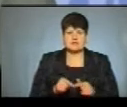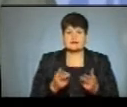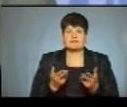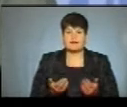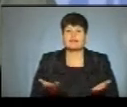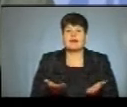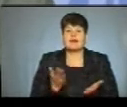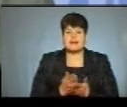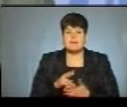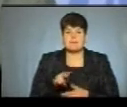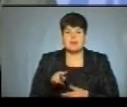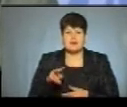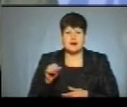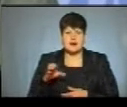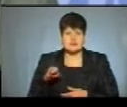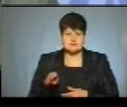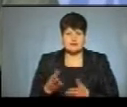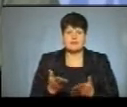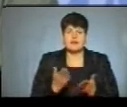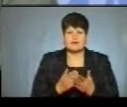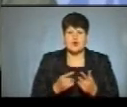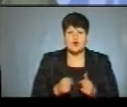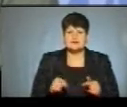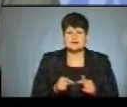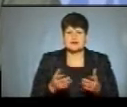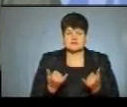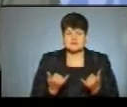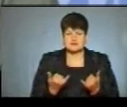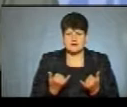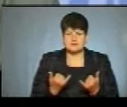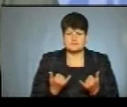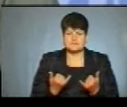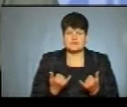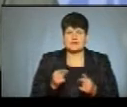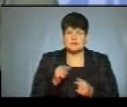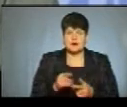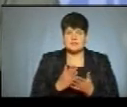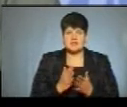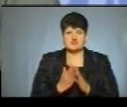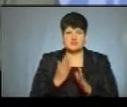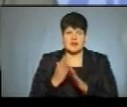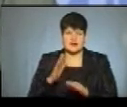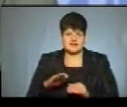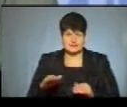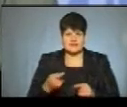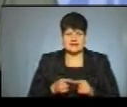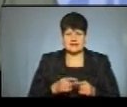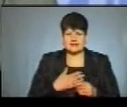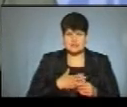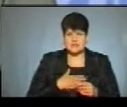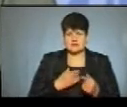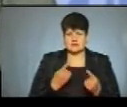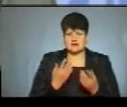є пласт, де в осередках, де є організація, зараз стоїть тверда на ногах, там є черги дітей. І це для нас є величезний